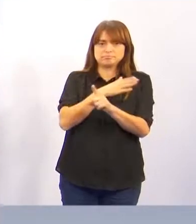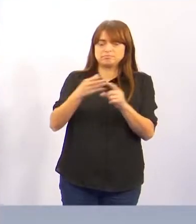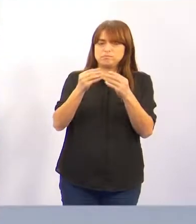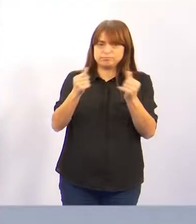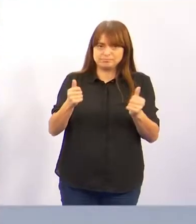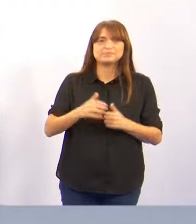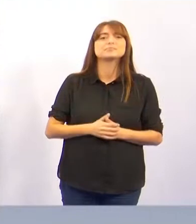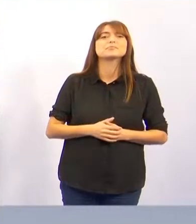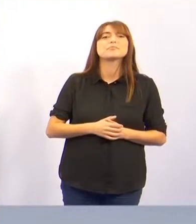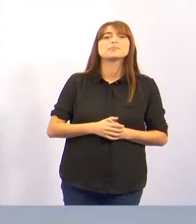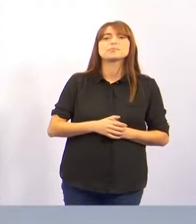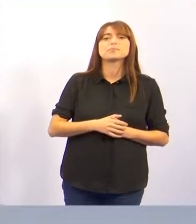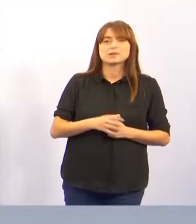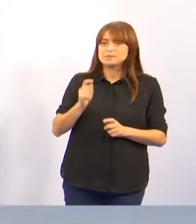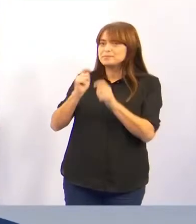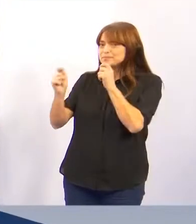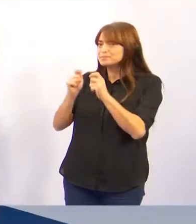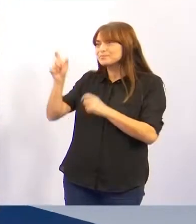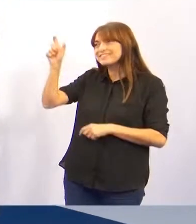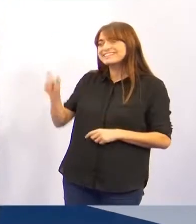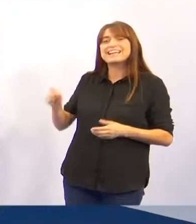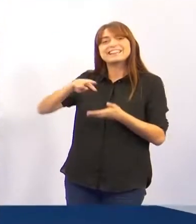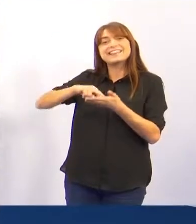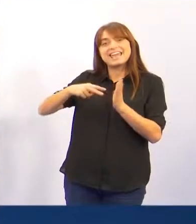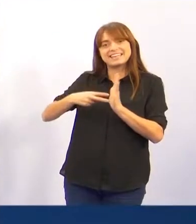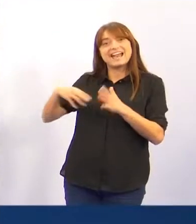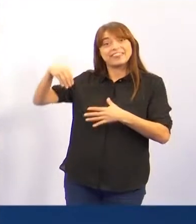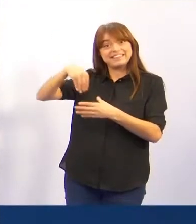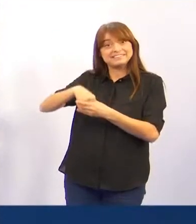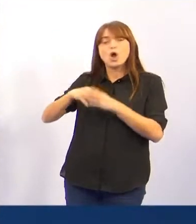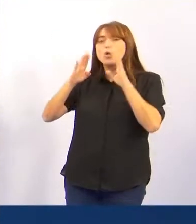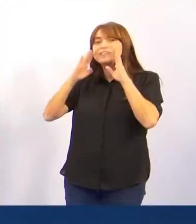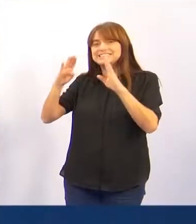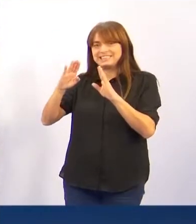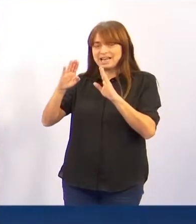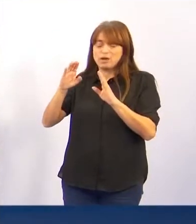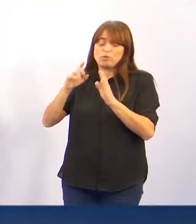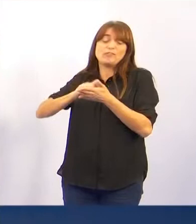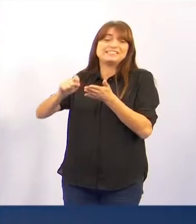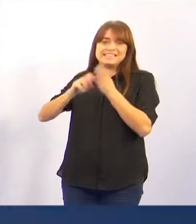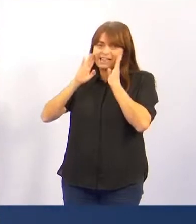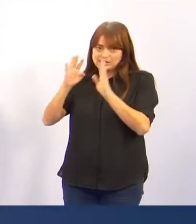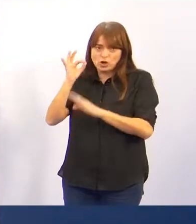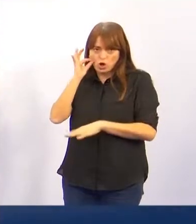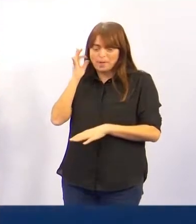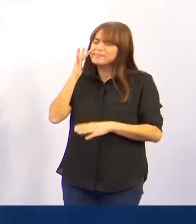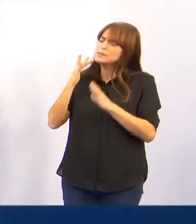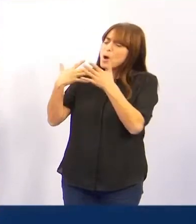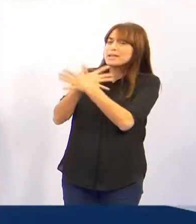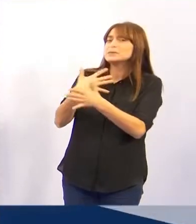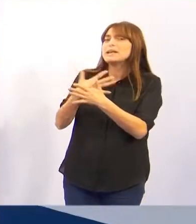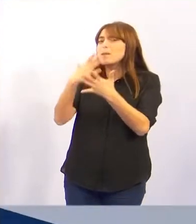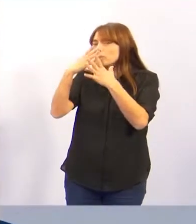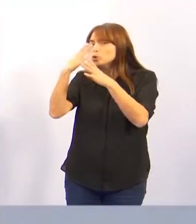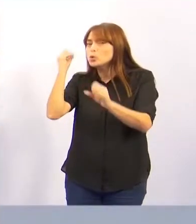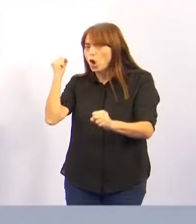Ella és tècnica de l'oficina de l'Institut Català de la Dona de les Terres de l'Ebre. Isabel, explica'ns quin és el protocol que ha de seguir una dona i que cada vegada aquests protocols s'estan millorant més,